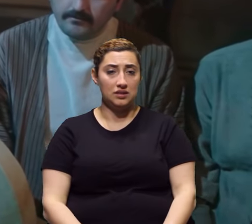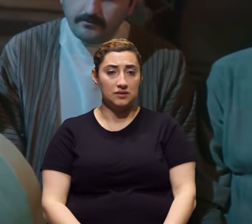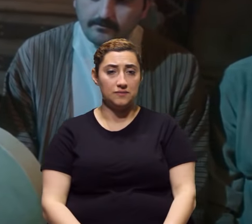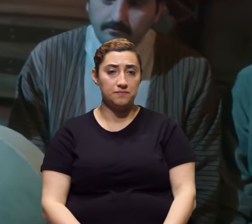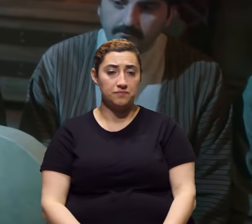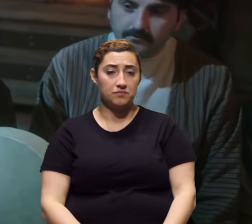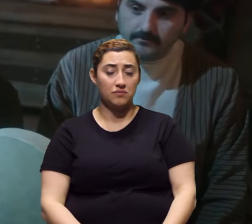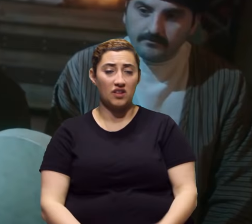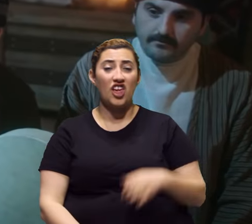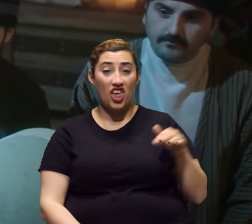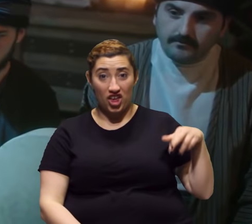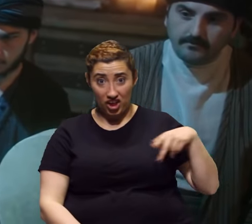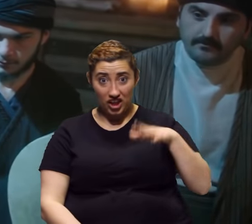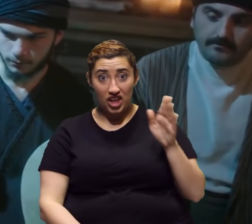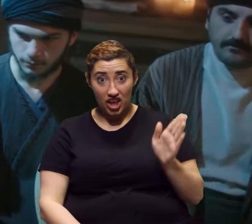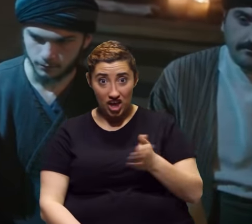Geçer.